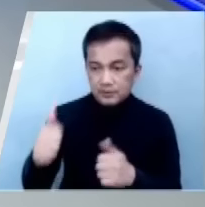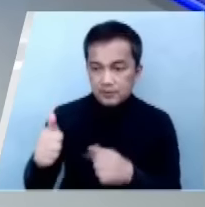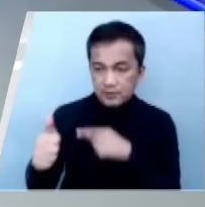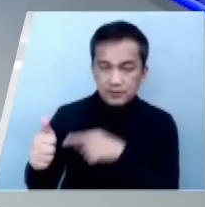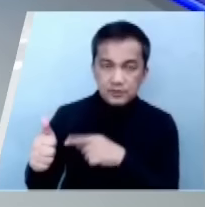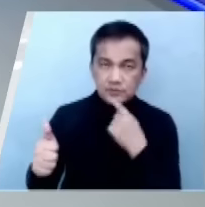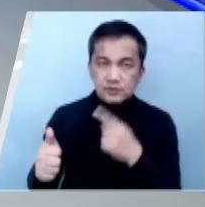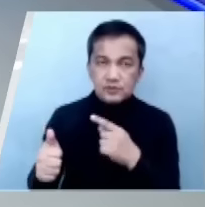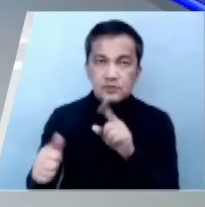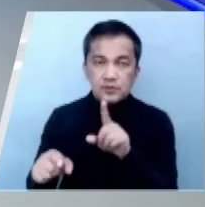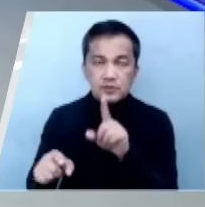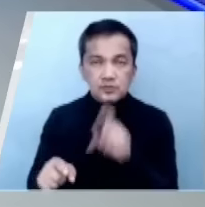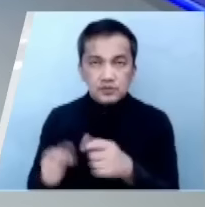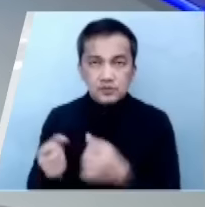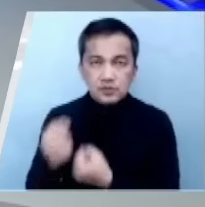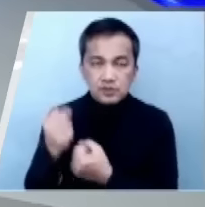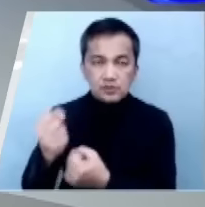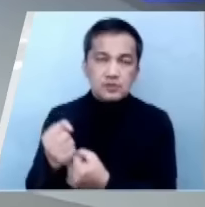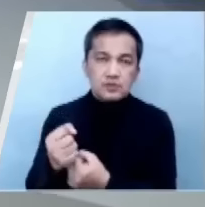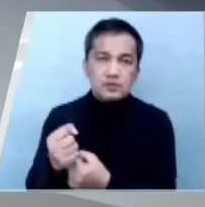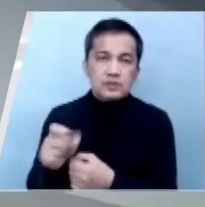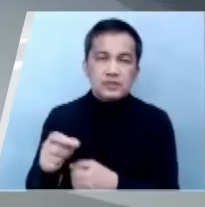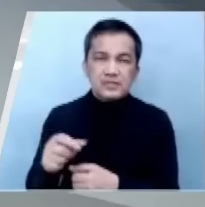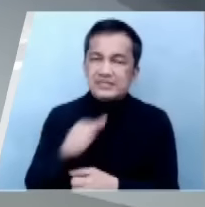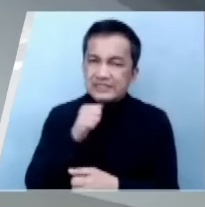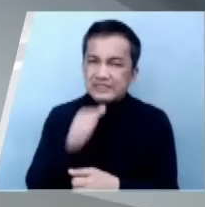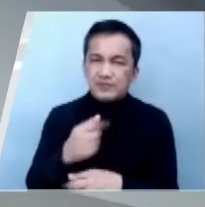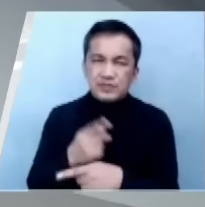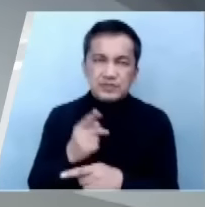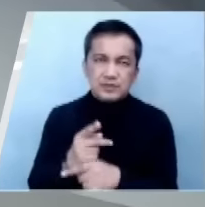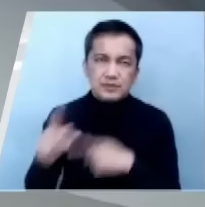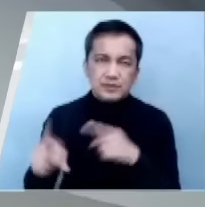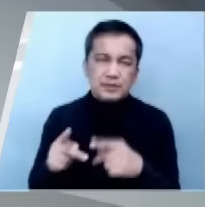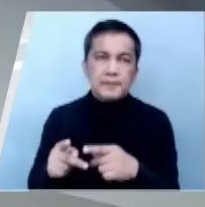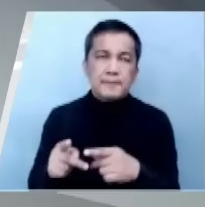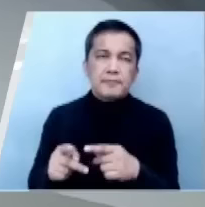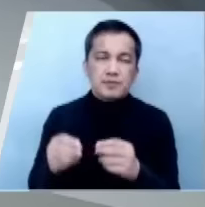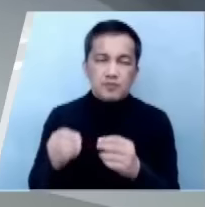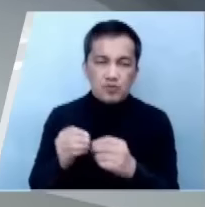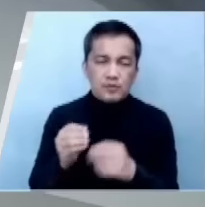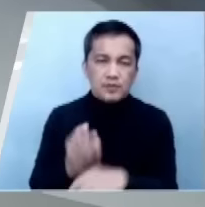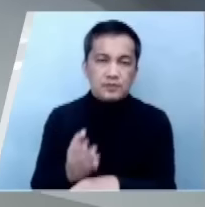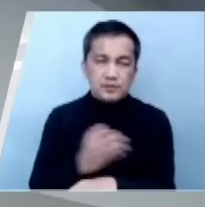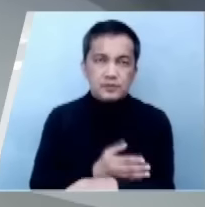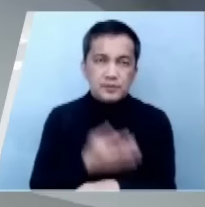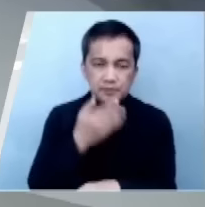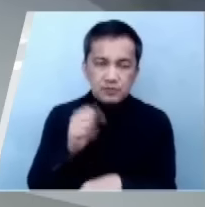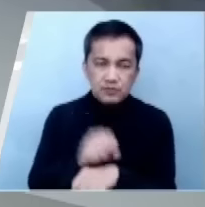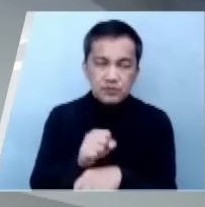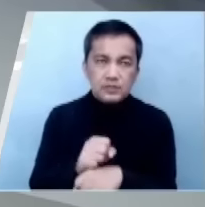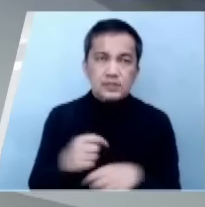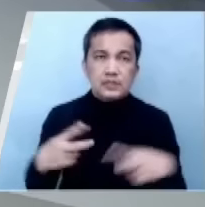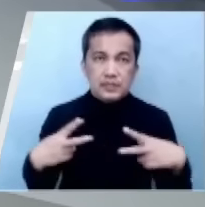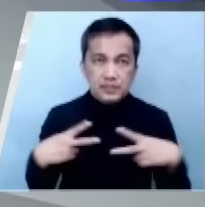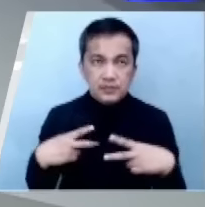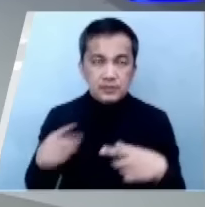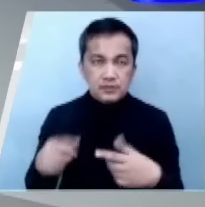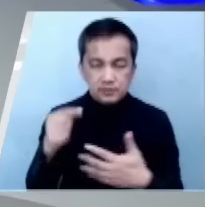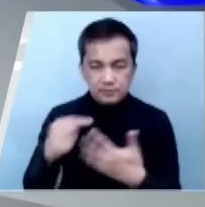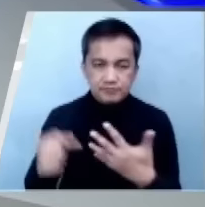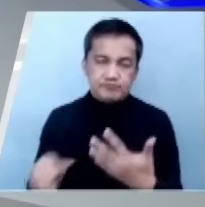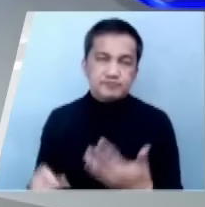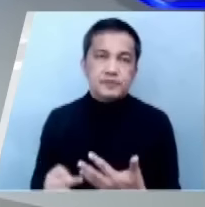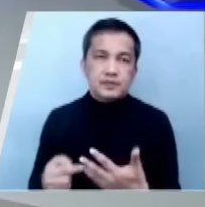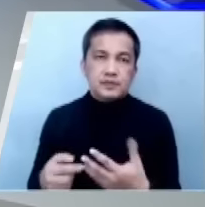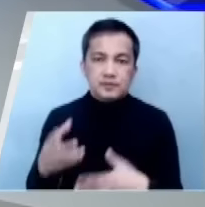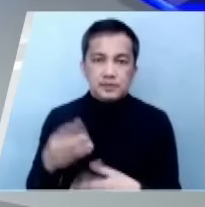sugestyon dahil nagiging unproductive raw mga tao. Mas mapapabutian niya kung gawing working holidays na lamang ang mga ito na may dagdag